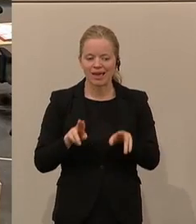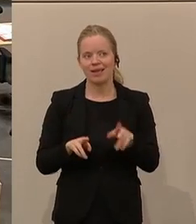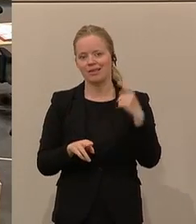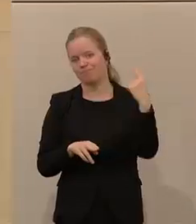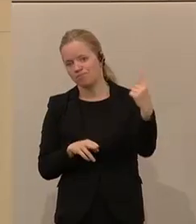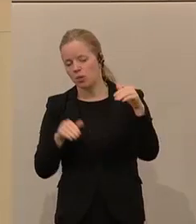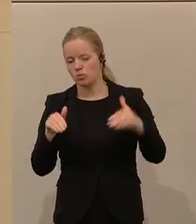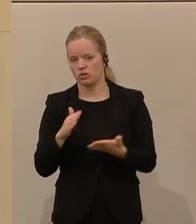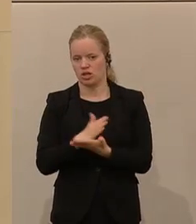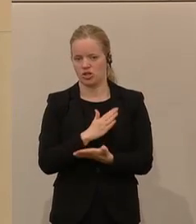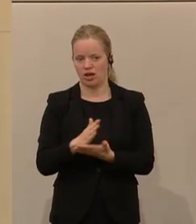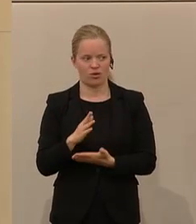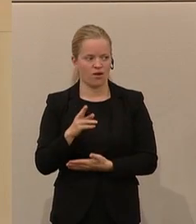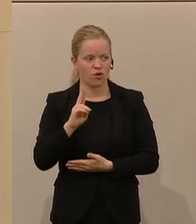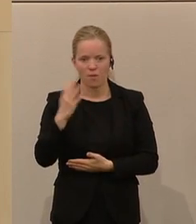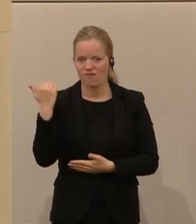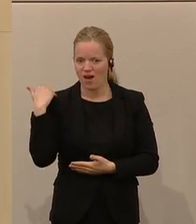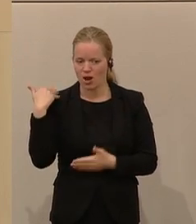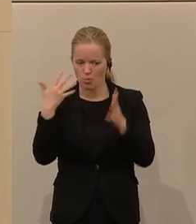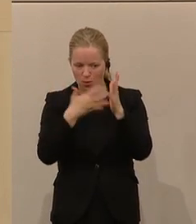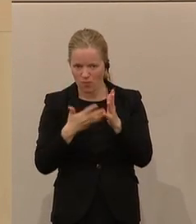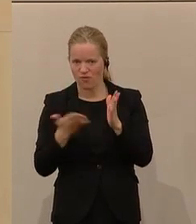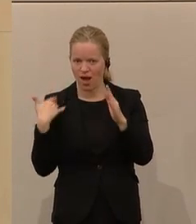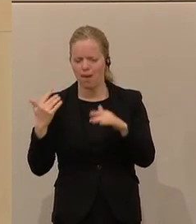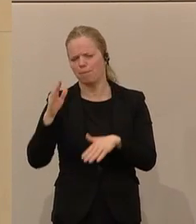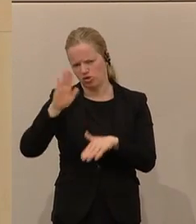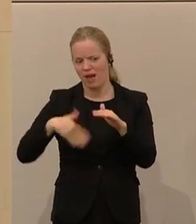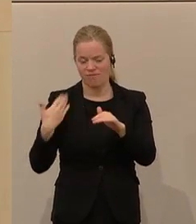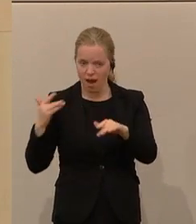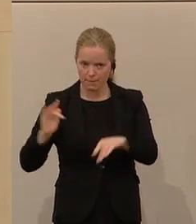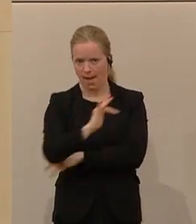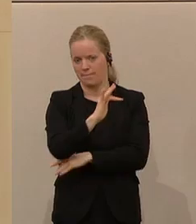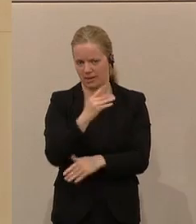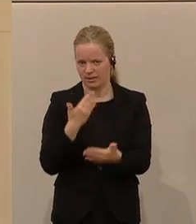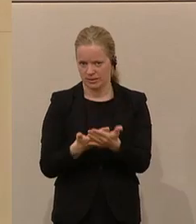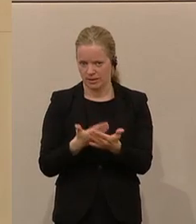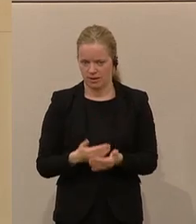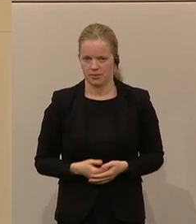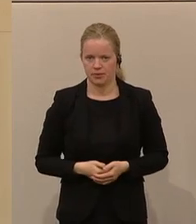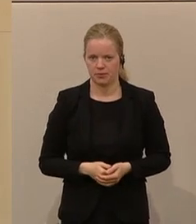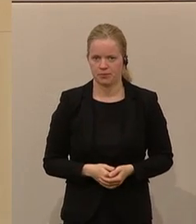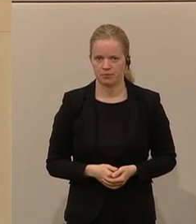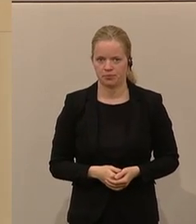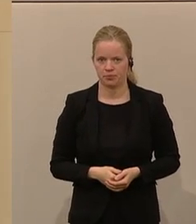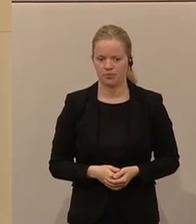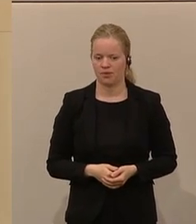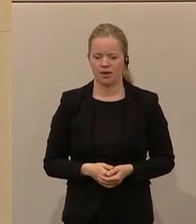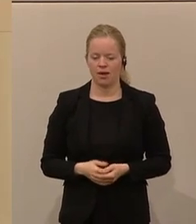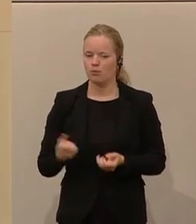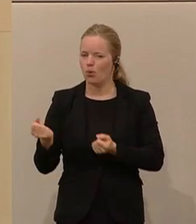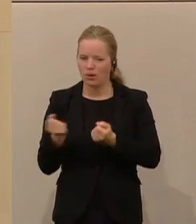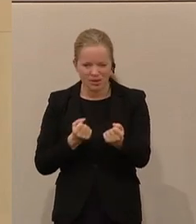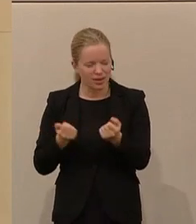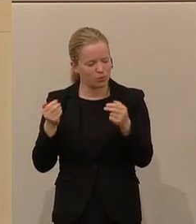weil die Verprüfung angefochten wurde, weil der Bescheid angefochten wurde. Das heißt, die Politik muss